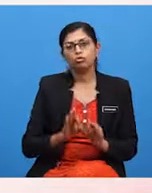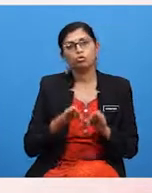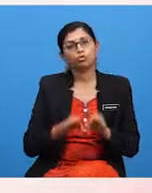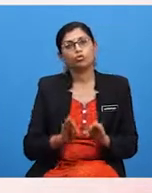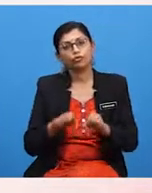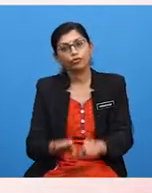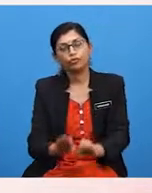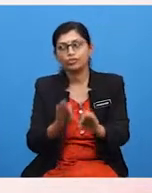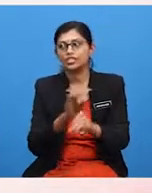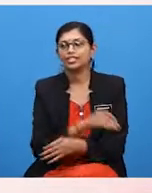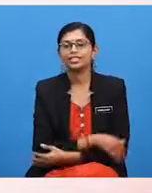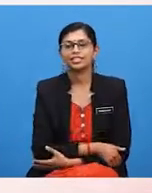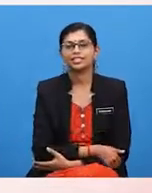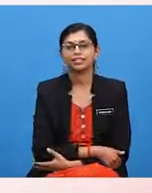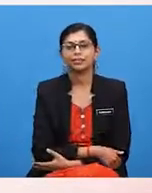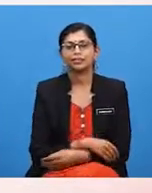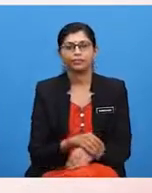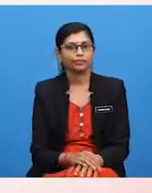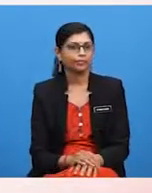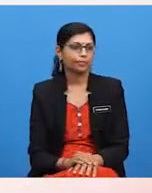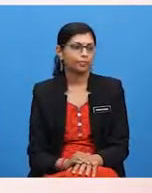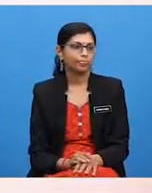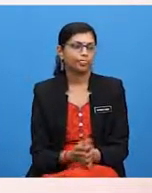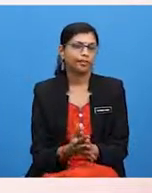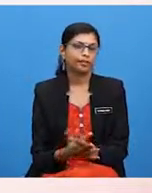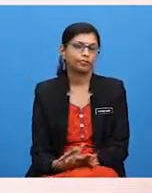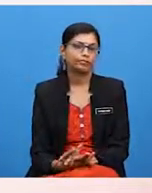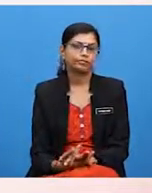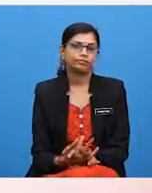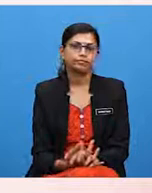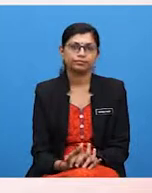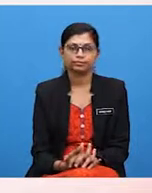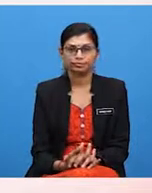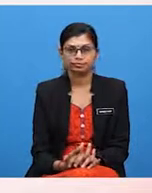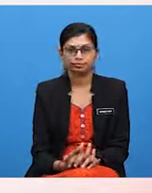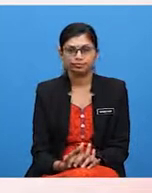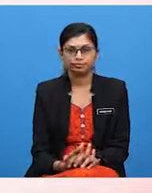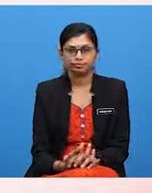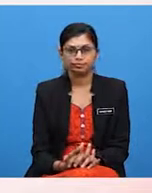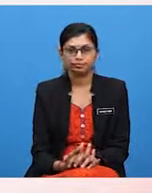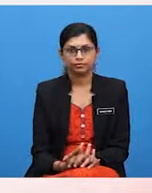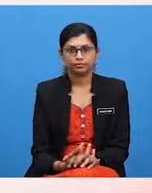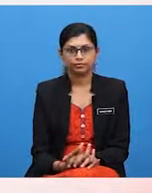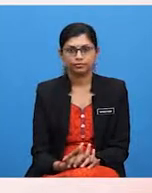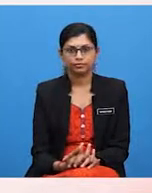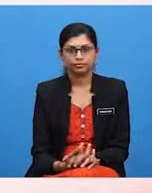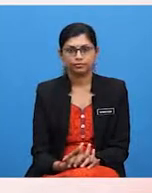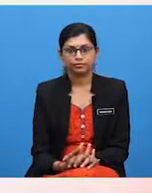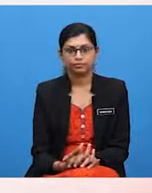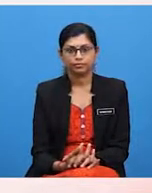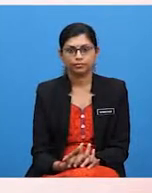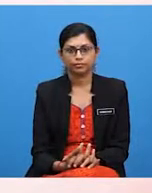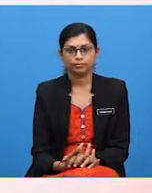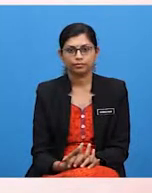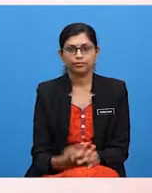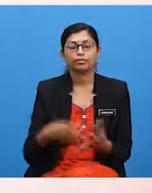lebih banyak dari akar ke daun untuk fotosintesis. Tambahan pula,